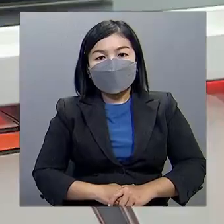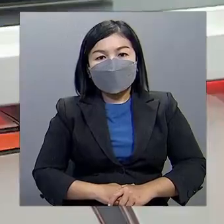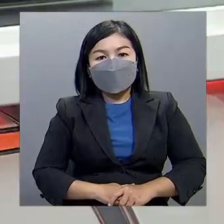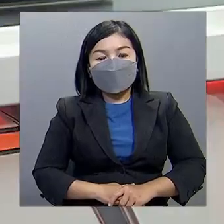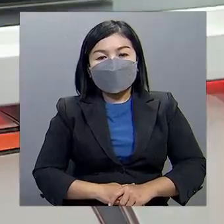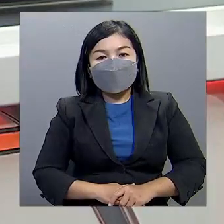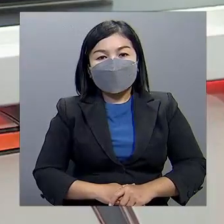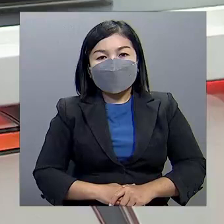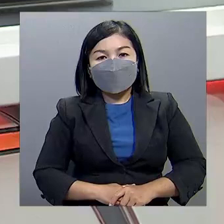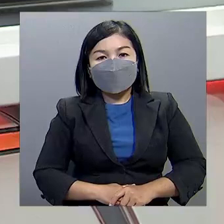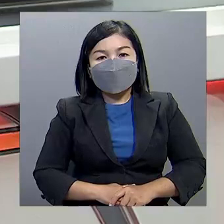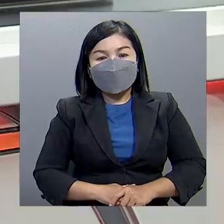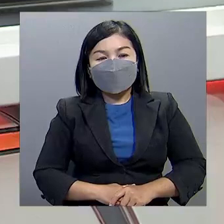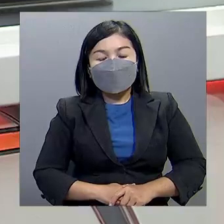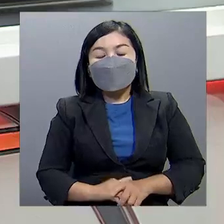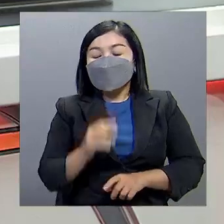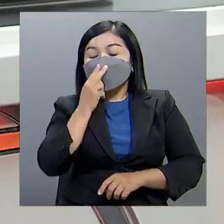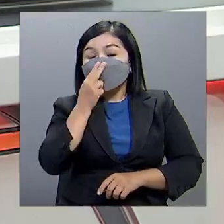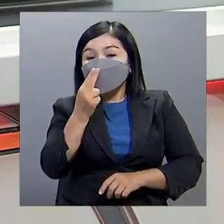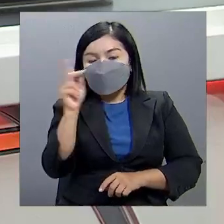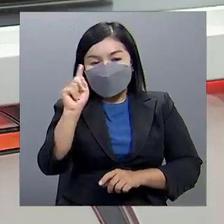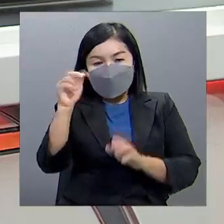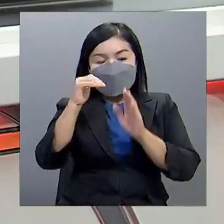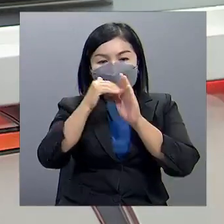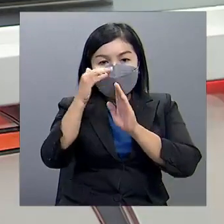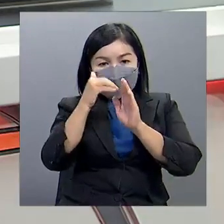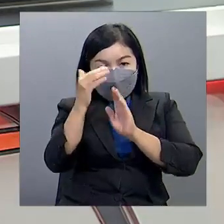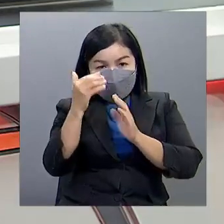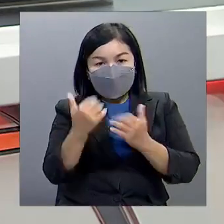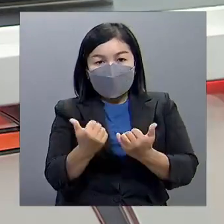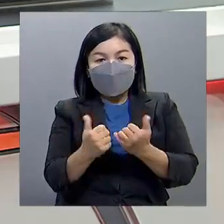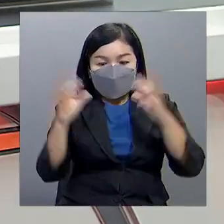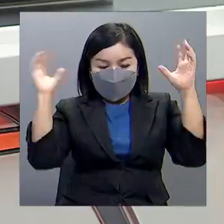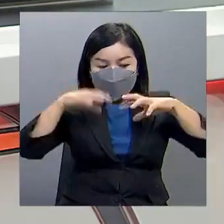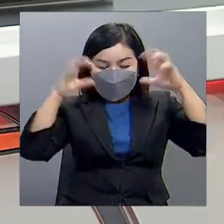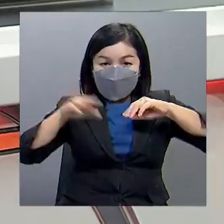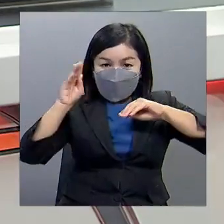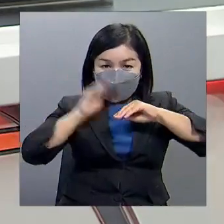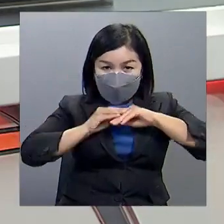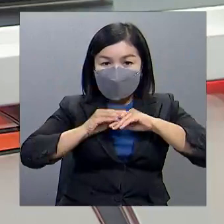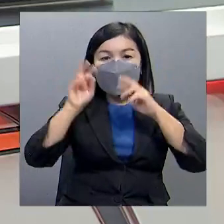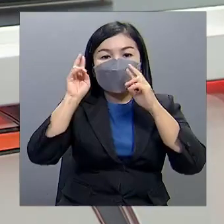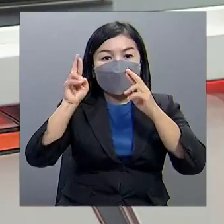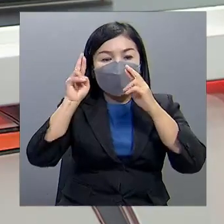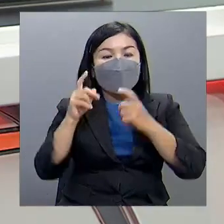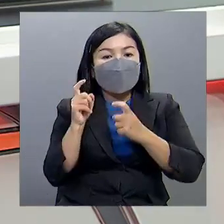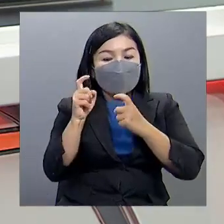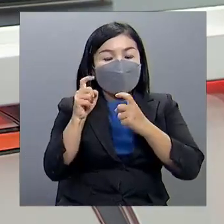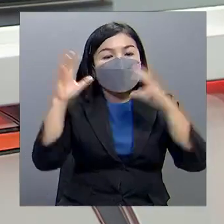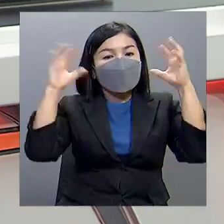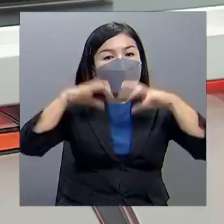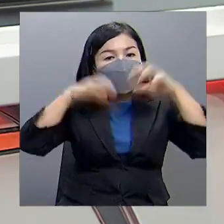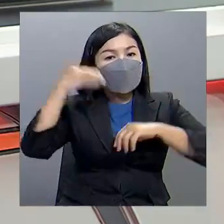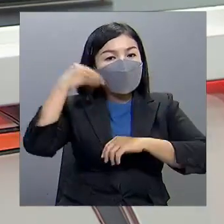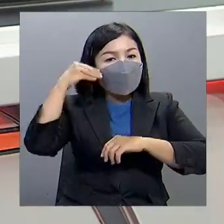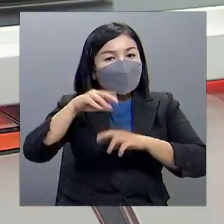ไปดูพื้นที่ภาคเหนือกันบ้างนะคะที่ตอนนี้ยังคงมีโอกาสฝนตกหนักแล้วก็ต้องเฝ้าระวังเรื่องของอันตรายจากฝนที่ตกสะสมด้วยที่อาจจะ